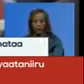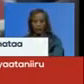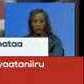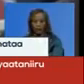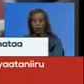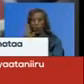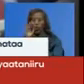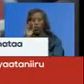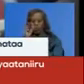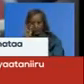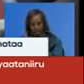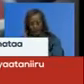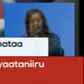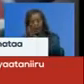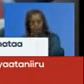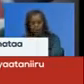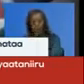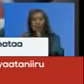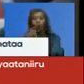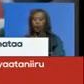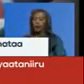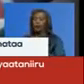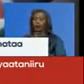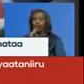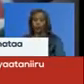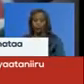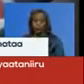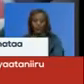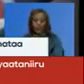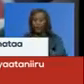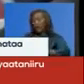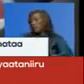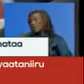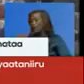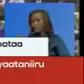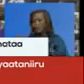የኦህደድ ሊቀመንበር ሆኖ እየሰሩ ናቸው። ከዛ በፊት